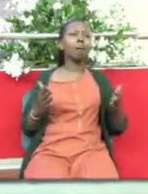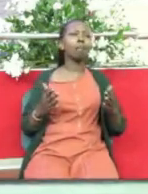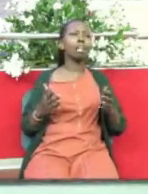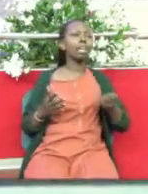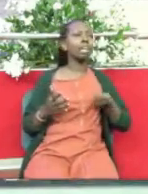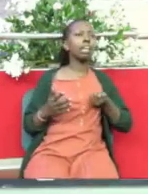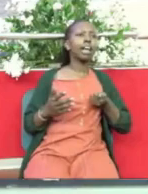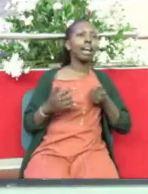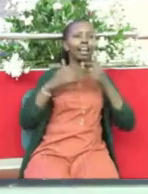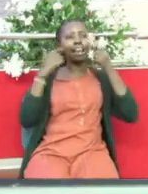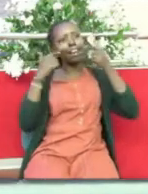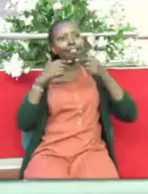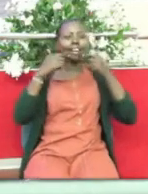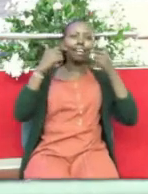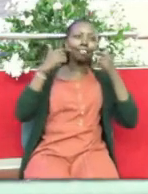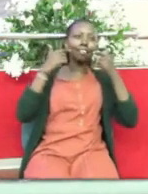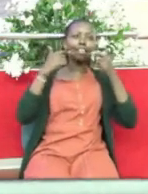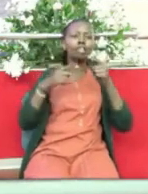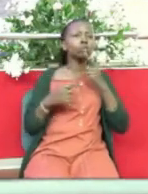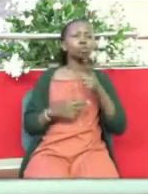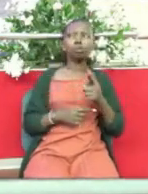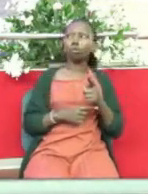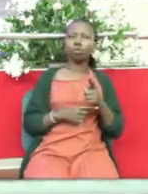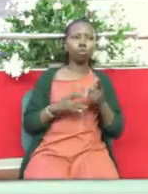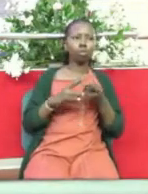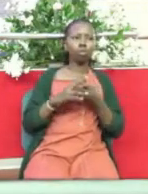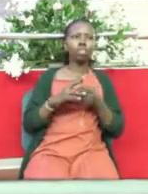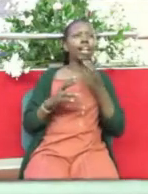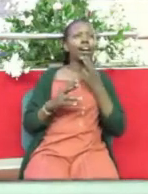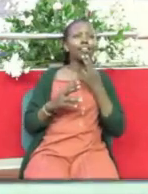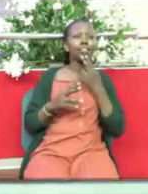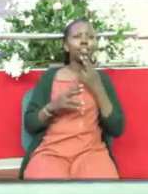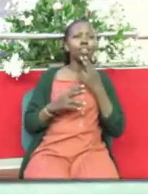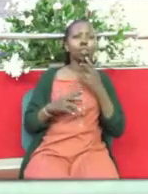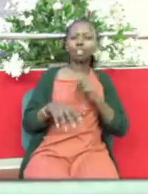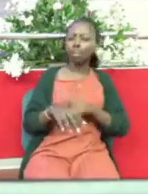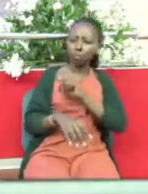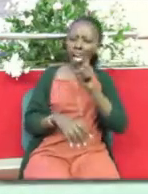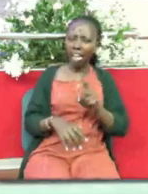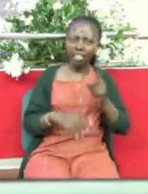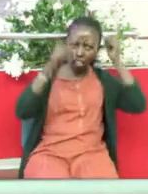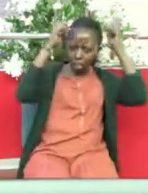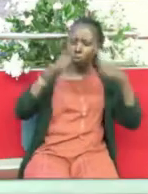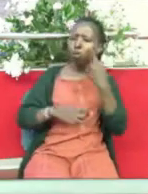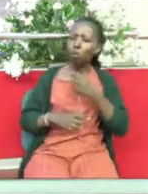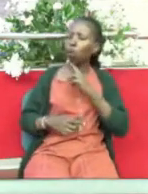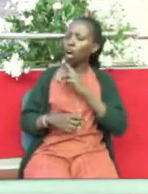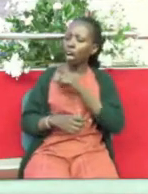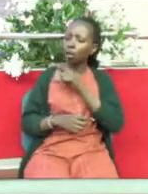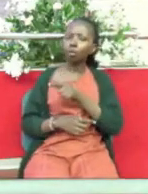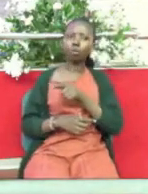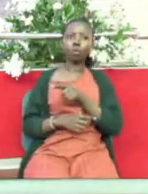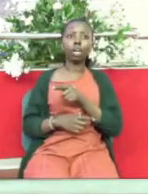hakuna jambo liko lafanyika, alikuwa anacheka. So at some point, we went like, who are you? Na hivyo basi ikafika mahali, tukauliza, wewe ni nani?